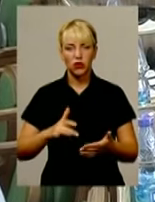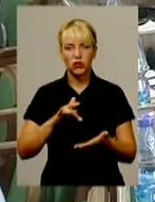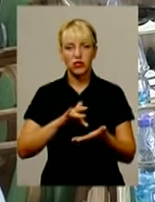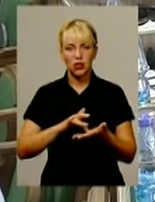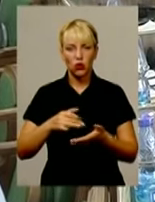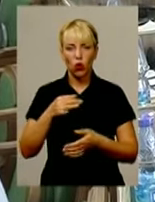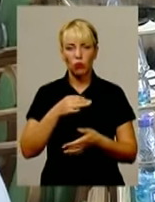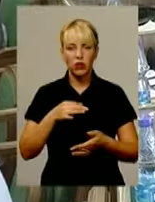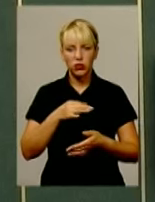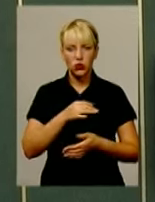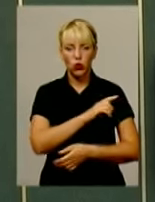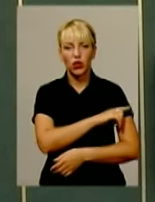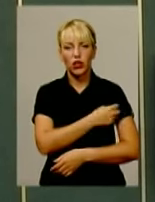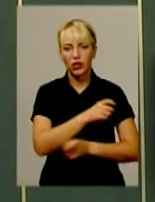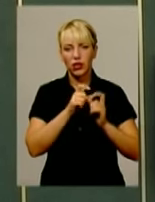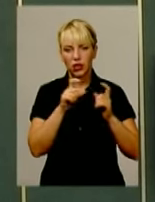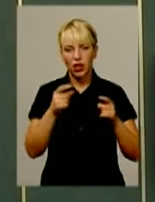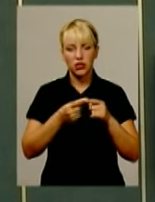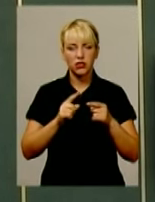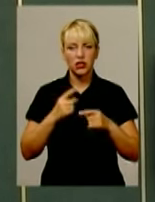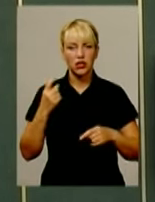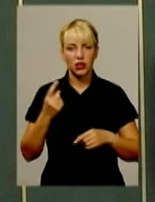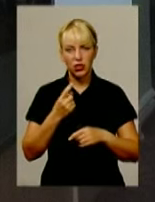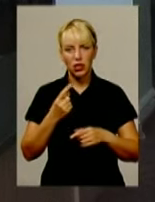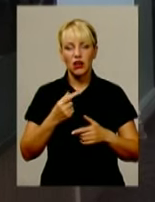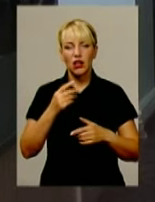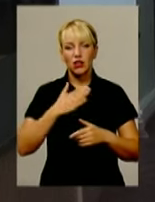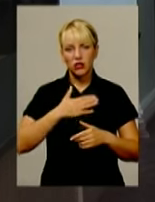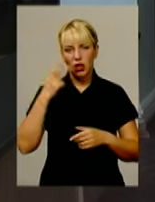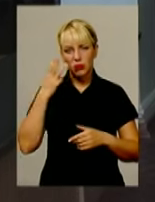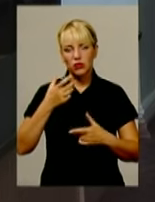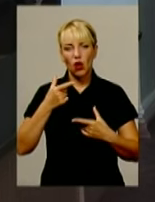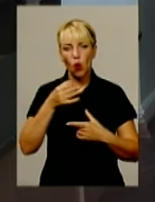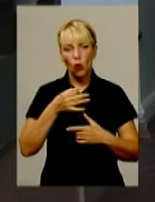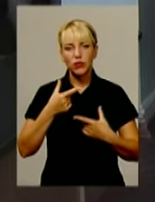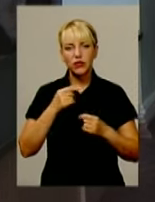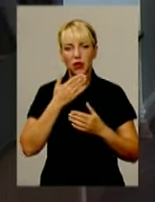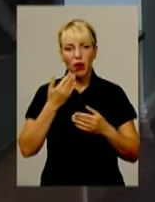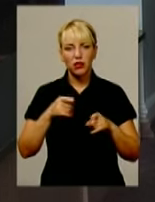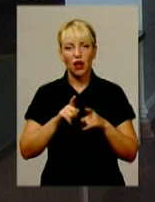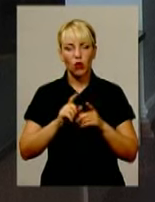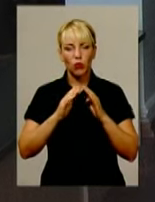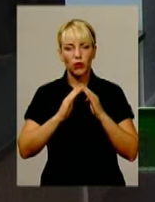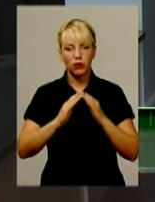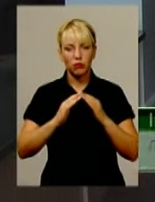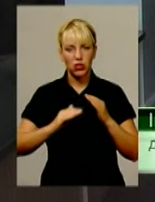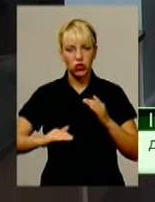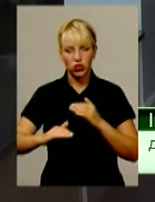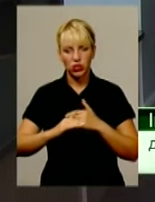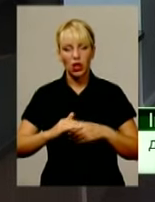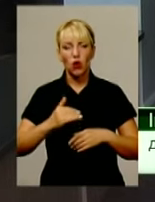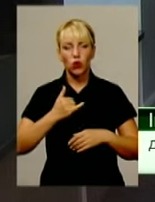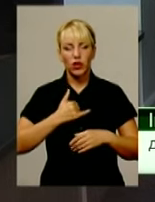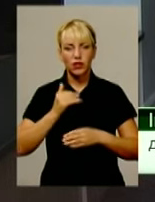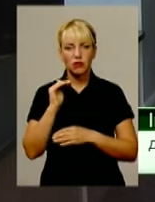Нині Хмельниччина чи не єдина область, де такого приміщення немає. Наші немовлята, які народжуються, які потребують негайної допомоги,